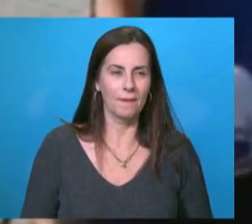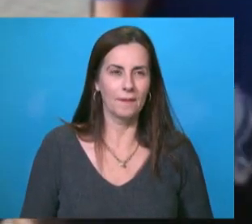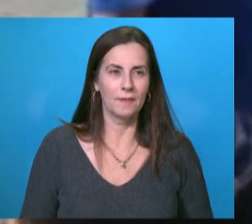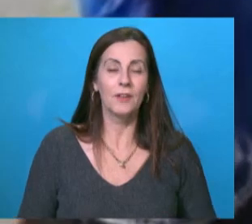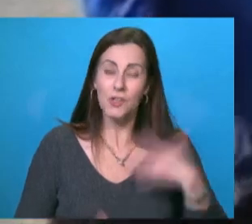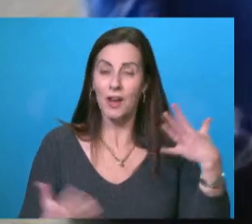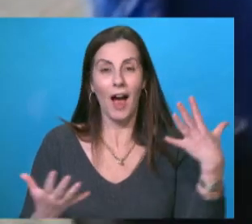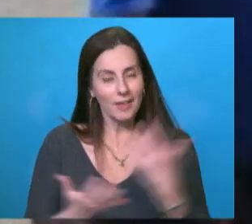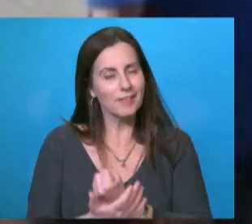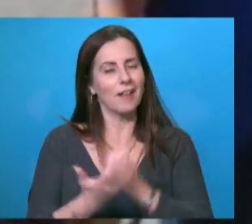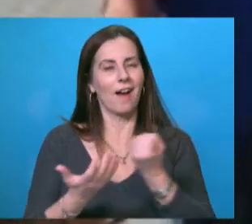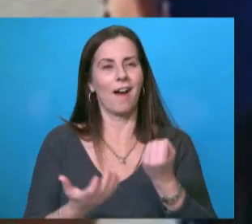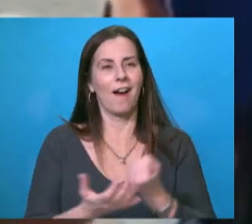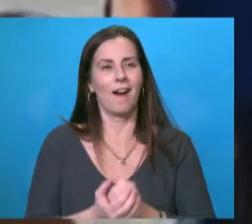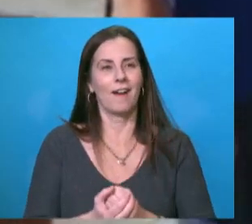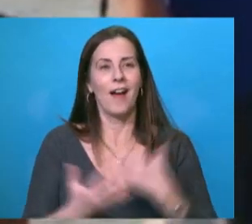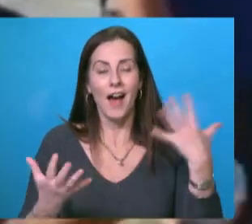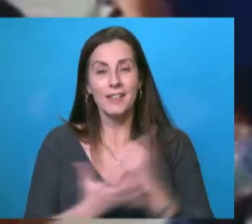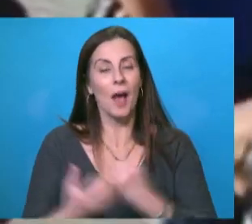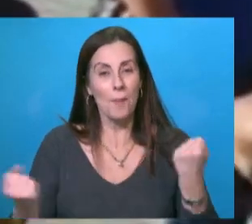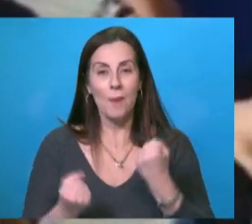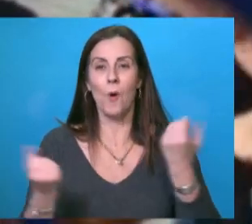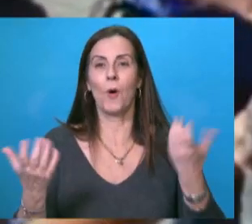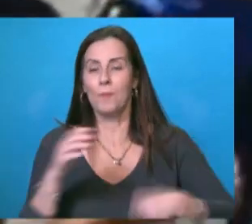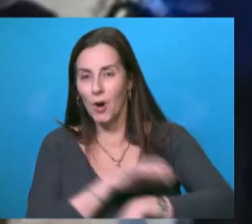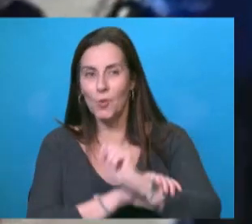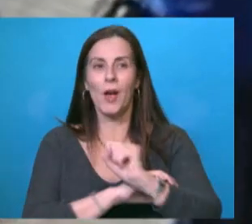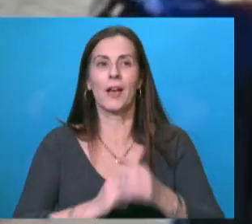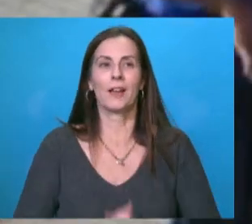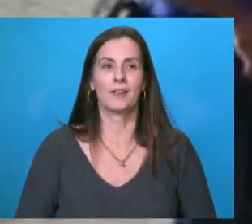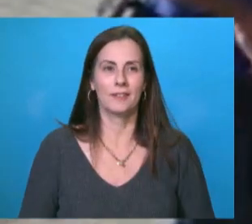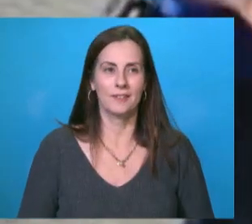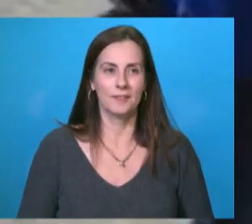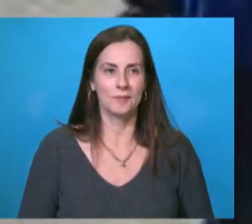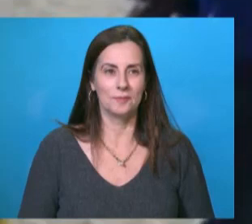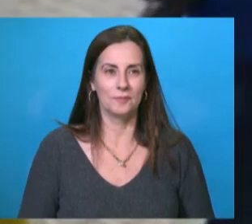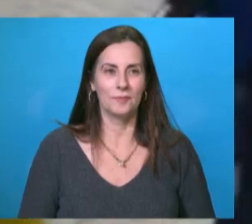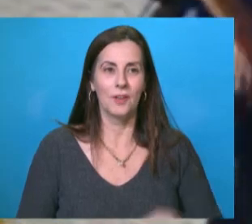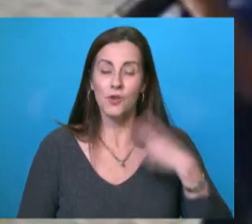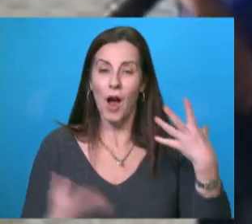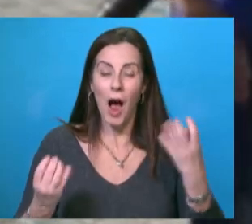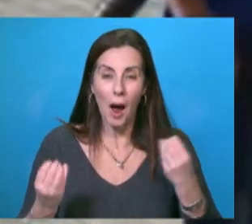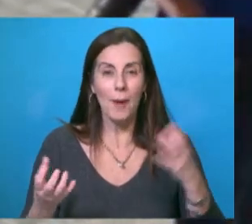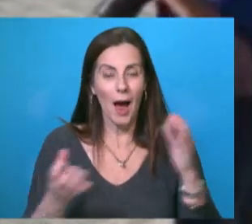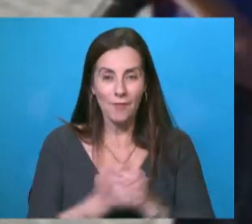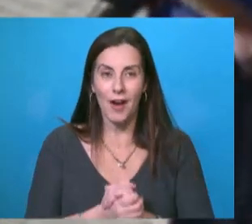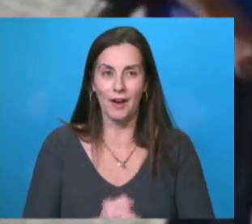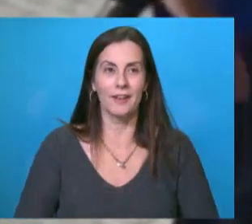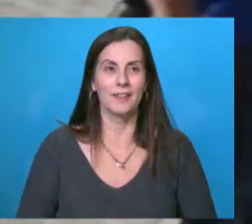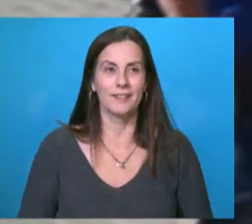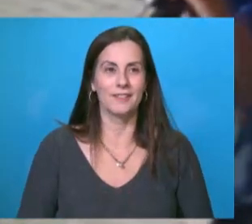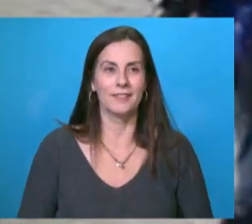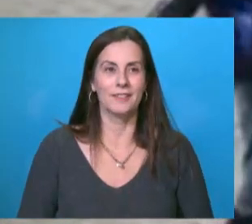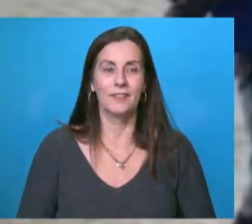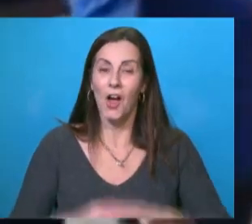פה. כדורגל אימון. יש פה, יש פה. השאירו הרבה חברים, מהחלסה. כל הכבוד,